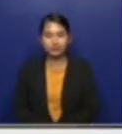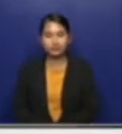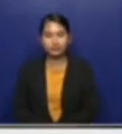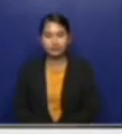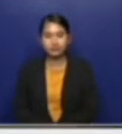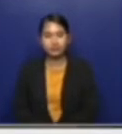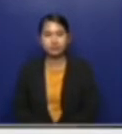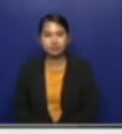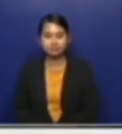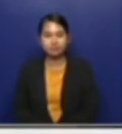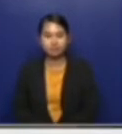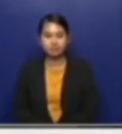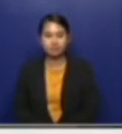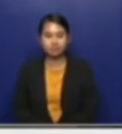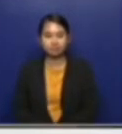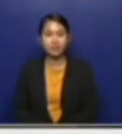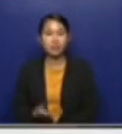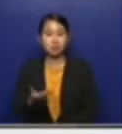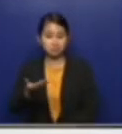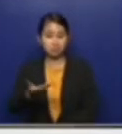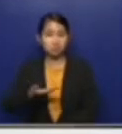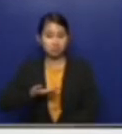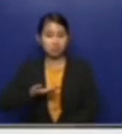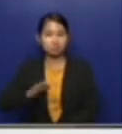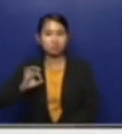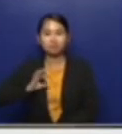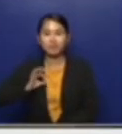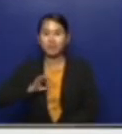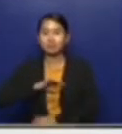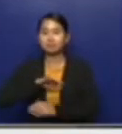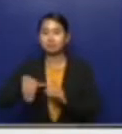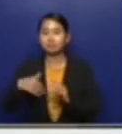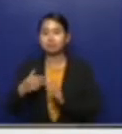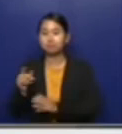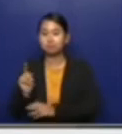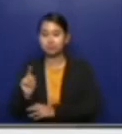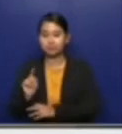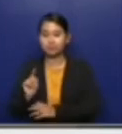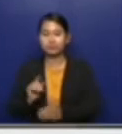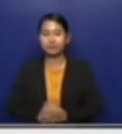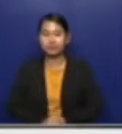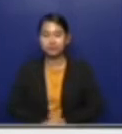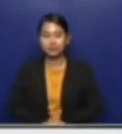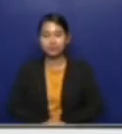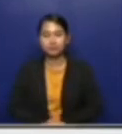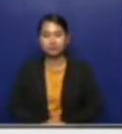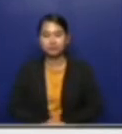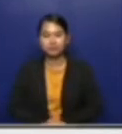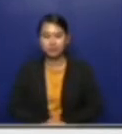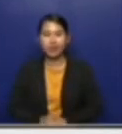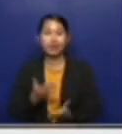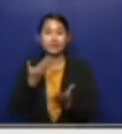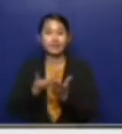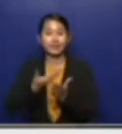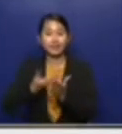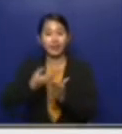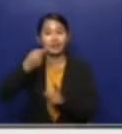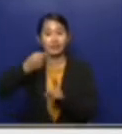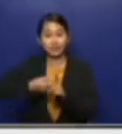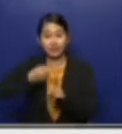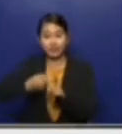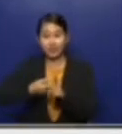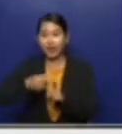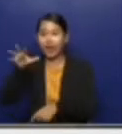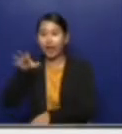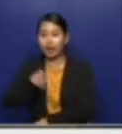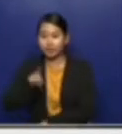ท่านกับผมเนี่ยกับสมาชิกเนี่ยกับข้าราชการเนี่ยเรากินเงินเดือนที่มาจาก